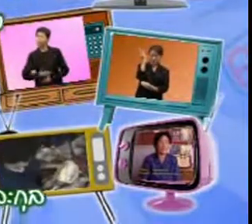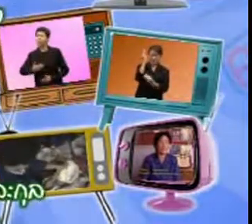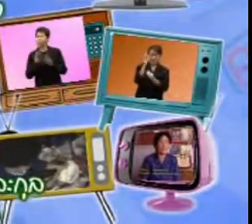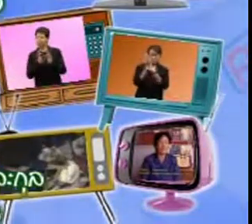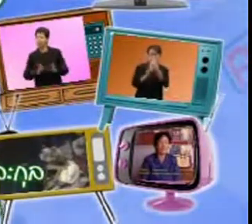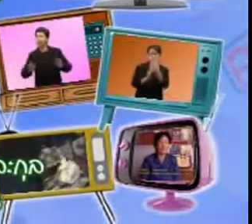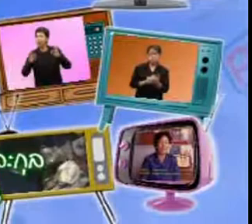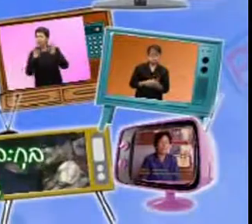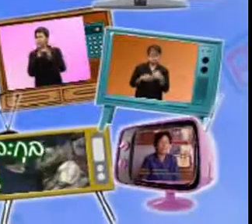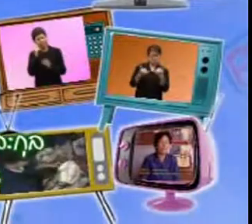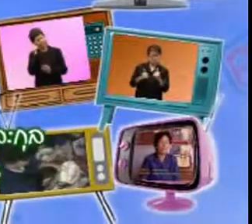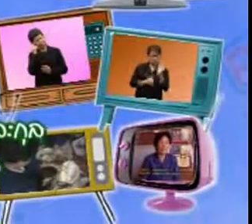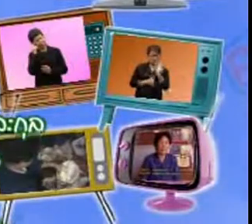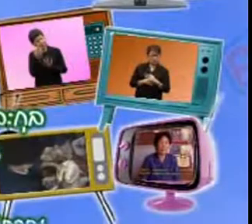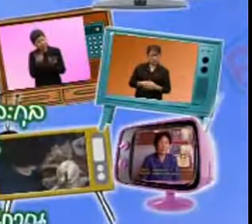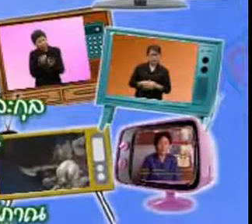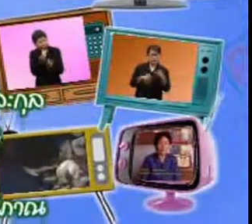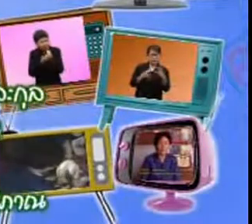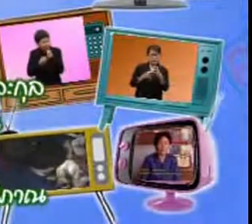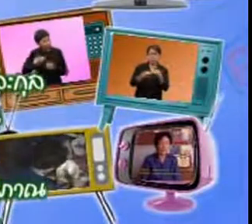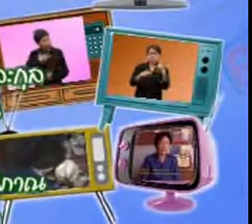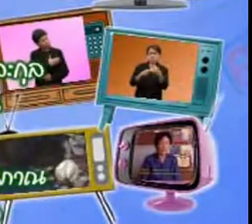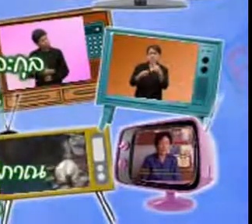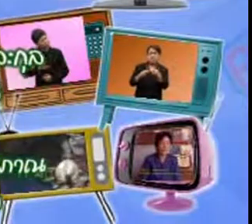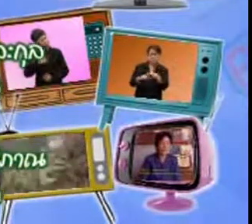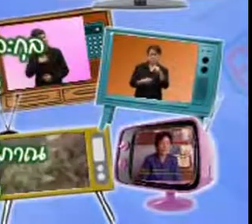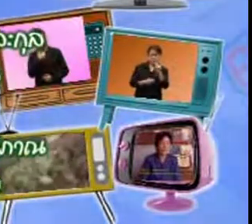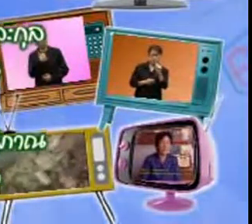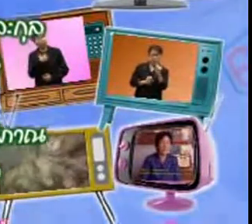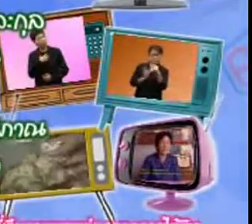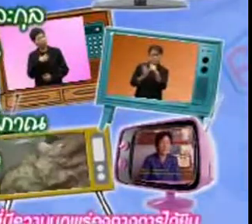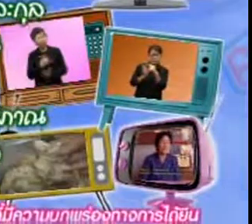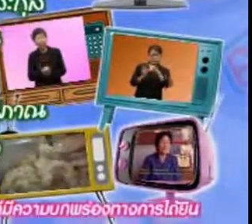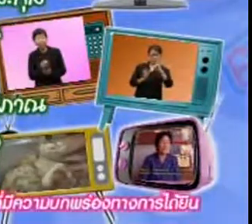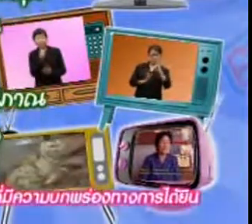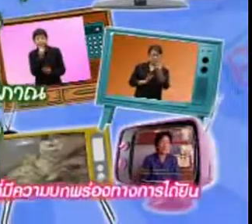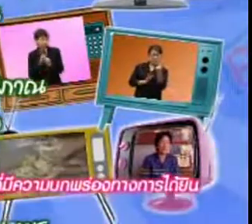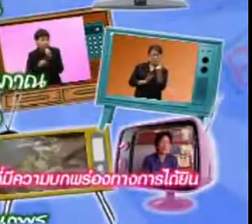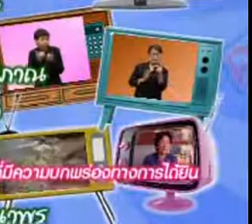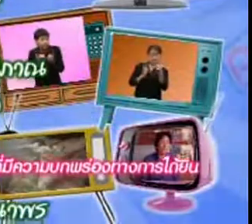Thank you.